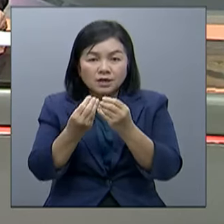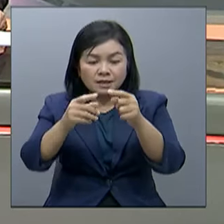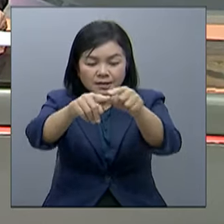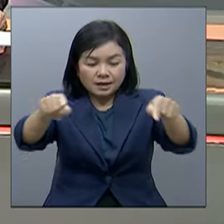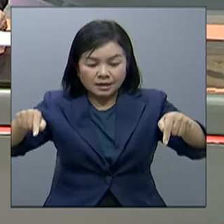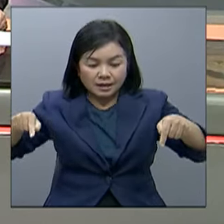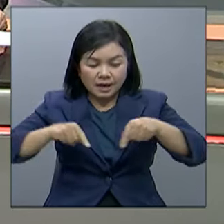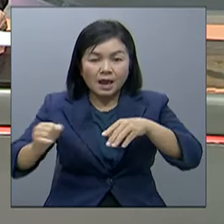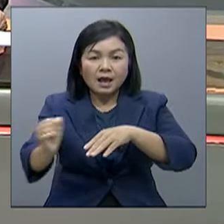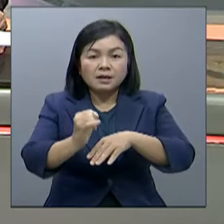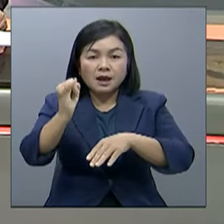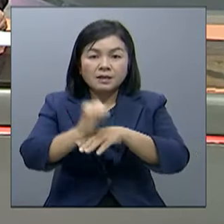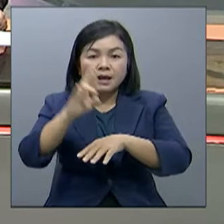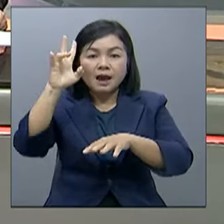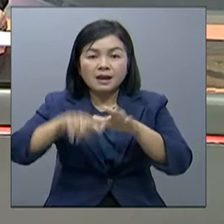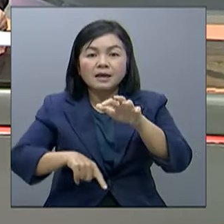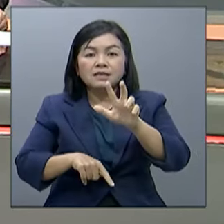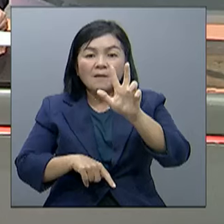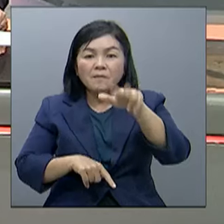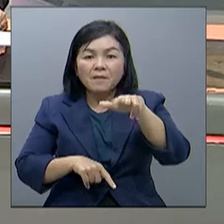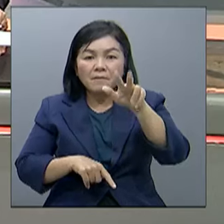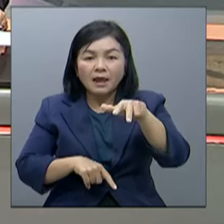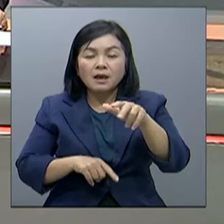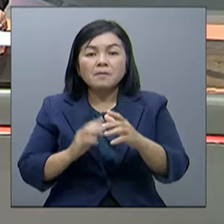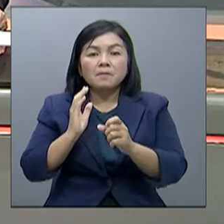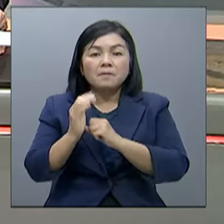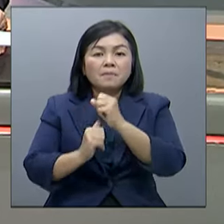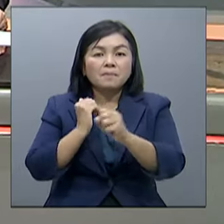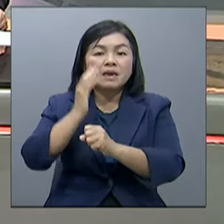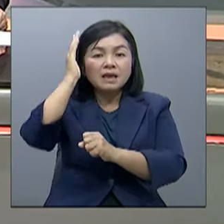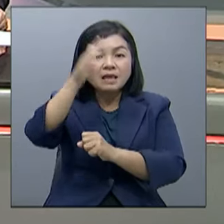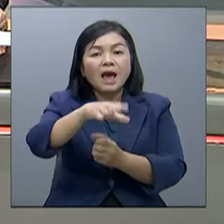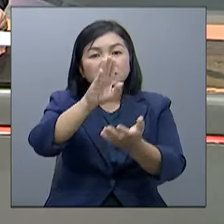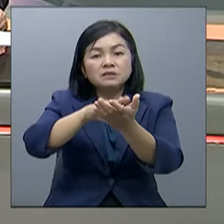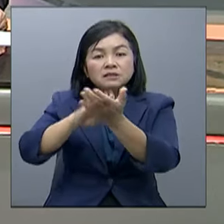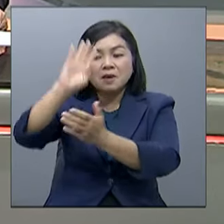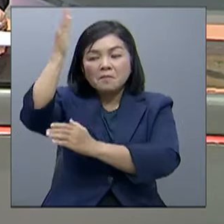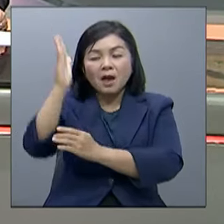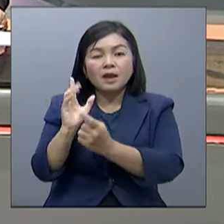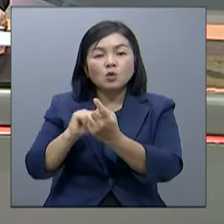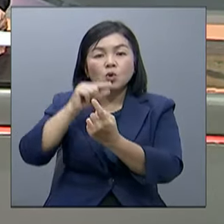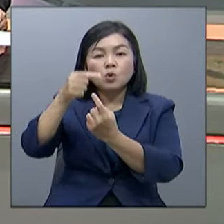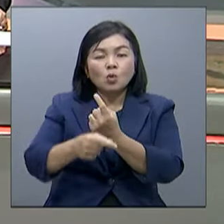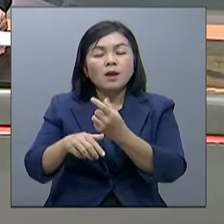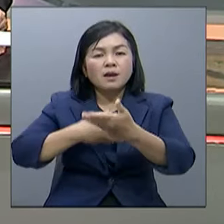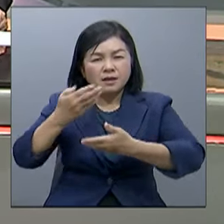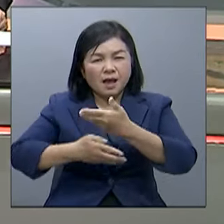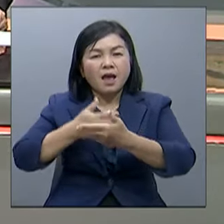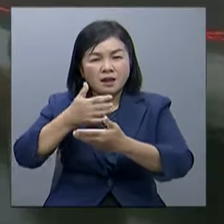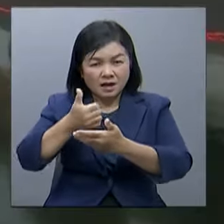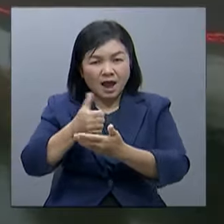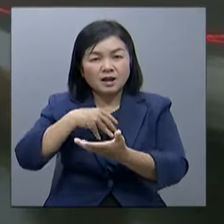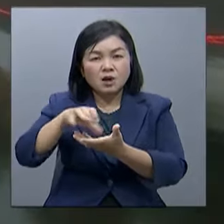เก็บใบตองขายได้อีกครั้งก็คงต้องเป็นช่วงต้นปีหน้าติดตามจากคุณรัตนกรโต๊ะหมัดรายงานสดมาจากอำเภอสวรรคโลก